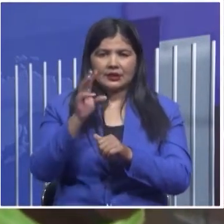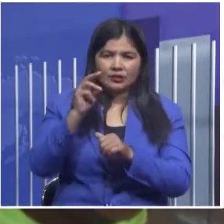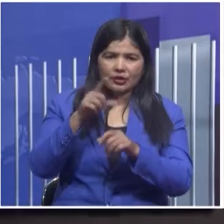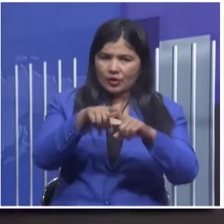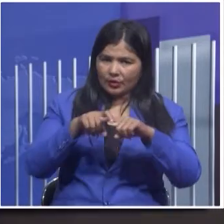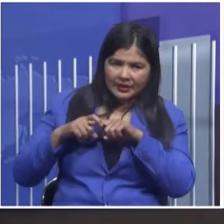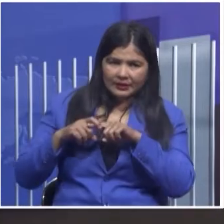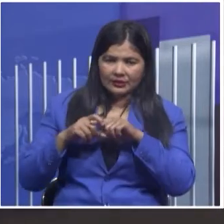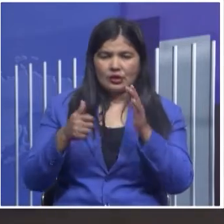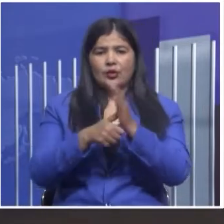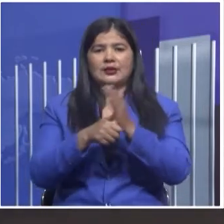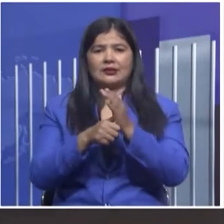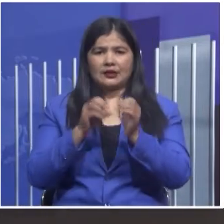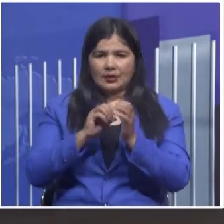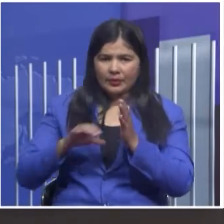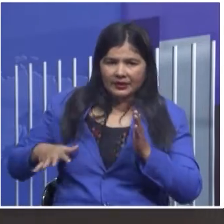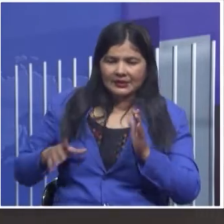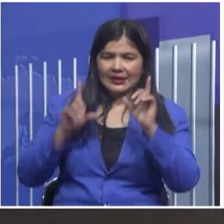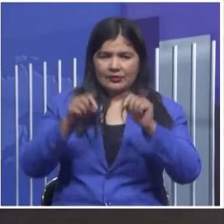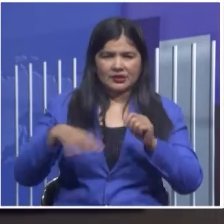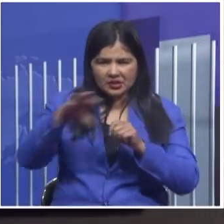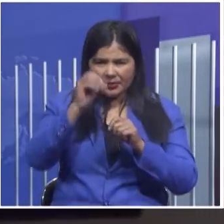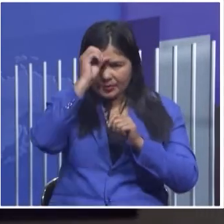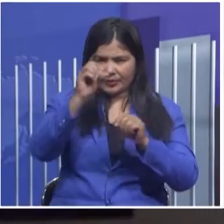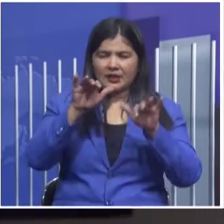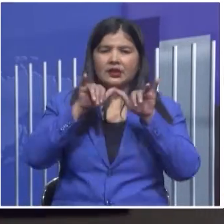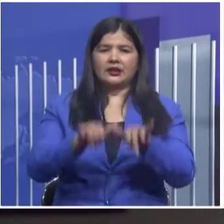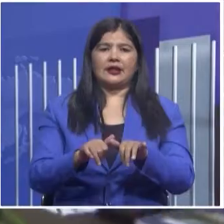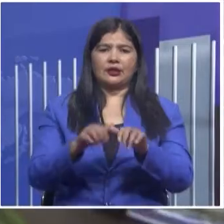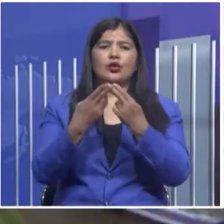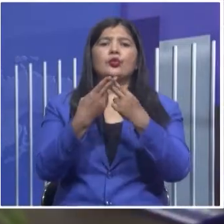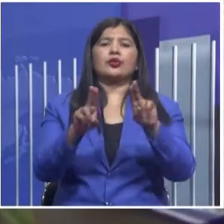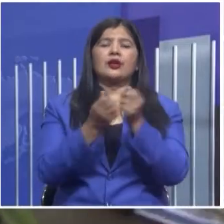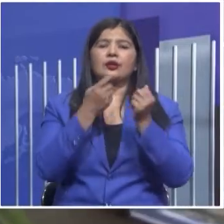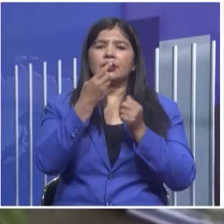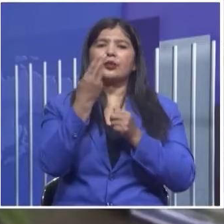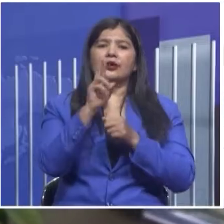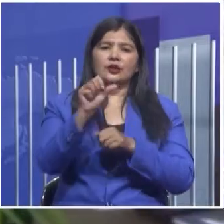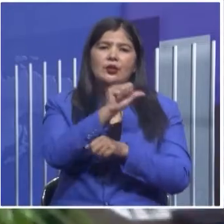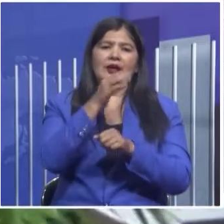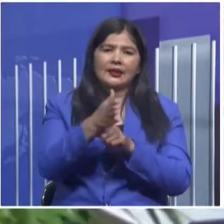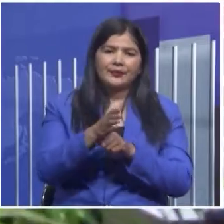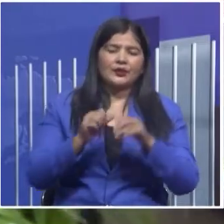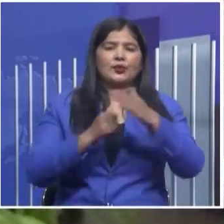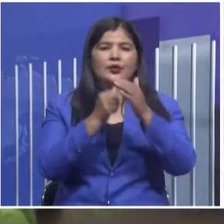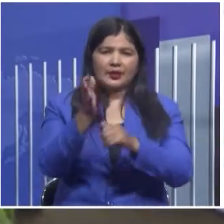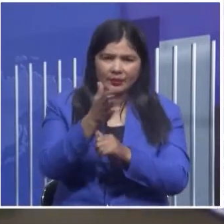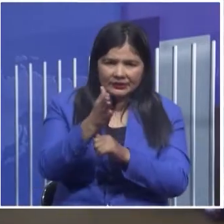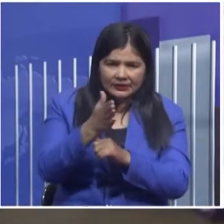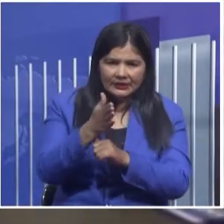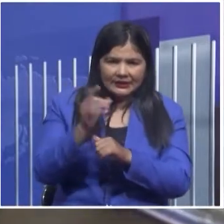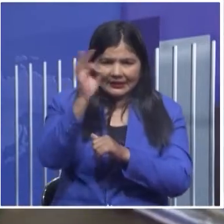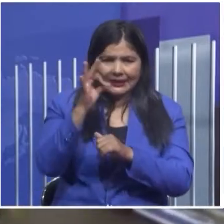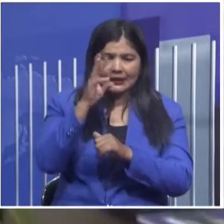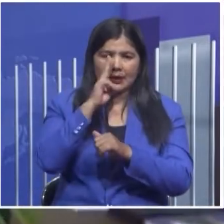नियन्त्रण तथा उपचारका लागि प्रदेश सरकारले आवश्यक सबै पूर्व तयारीहरू पूरा गरिसकेको बताउनुभयो। उहाँले आज मुख्यमन्त्री तथा मन्त्री परिषद